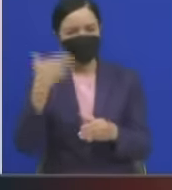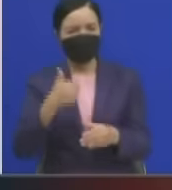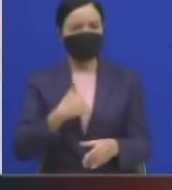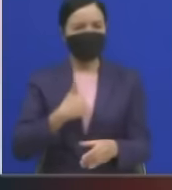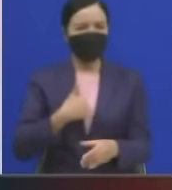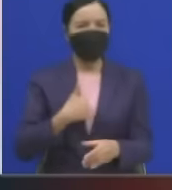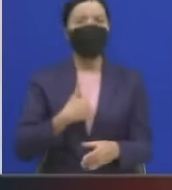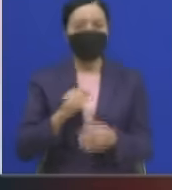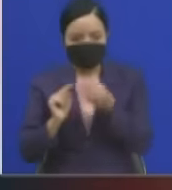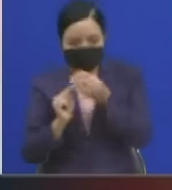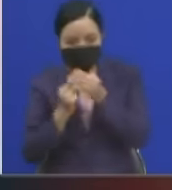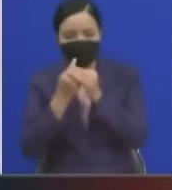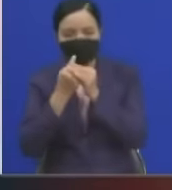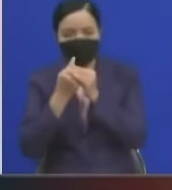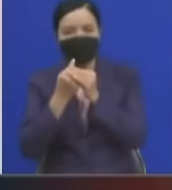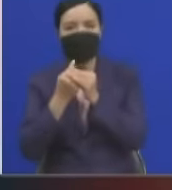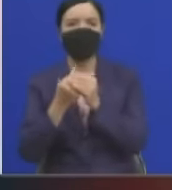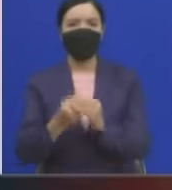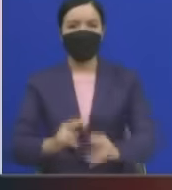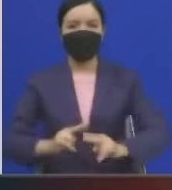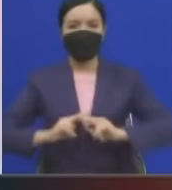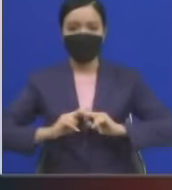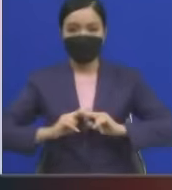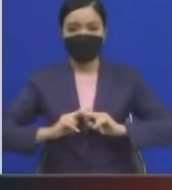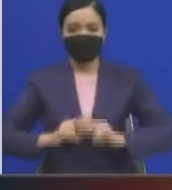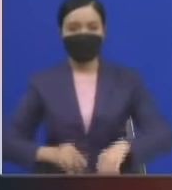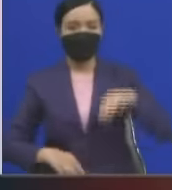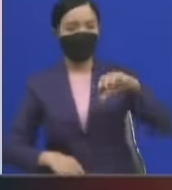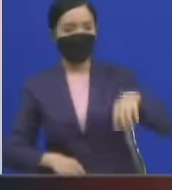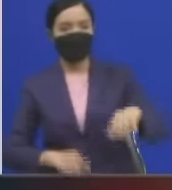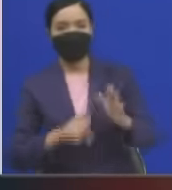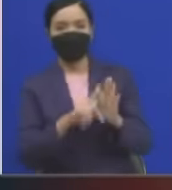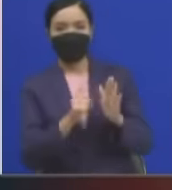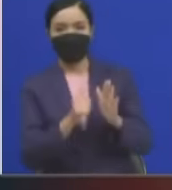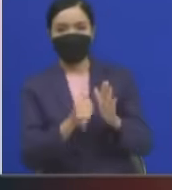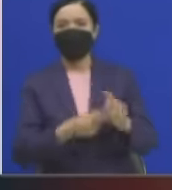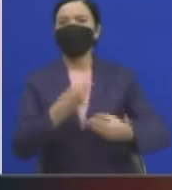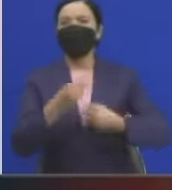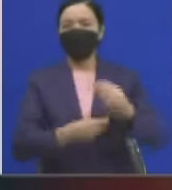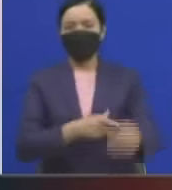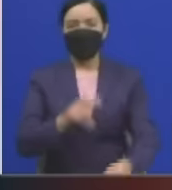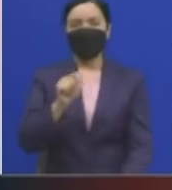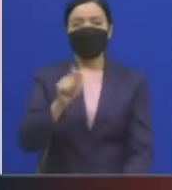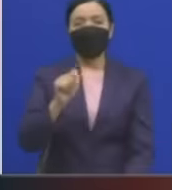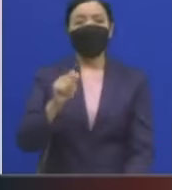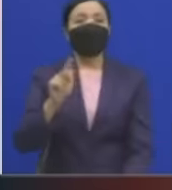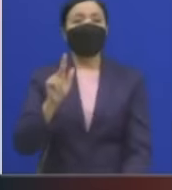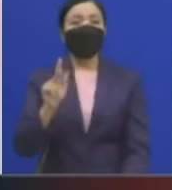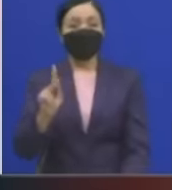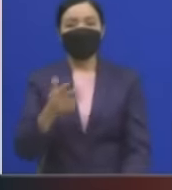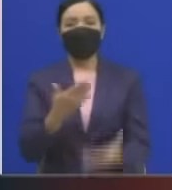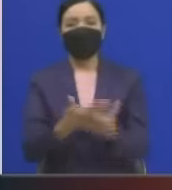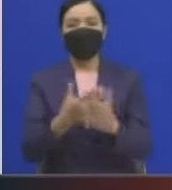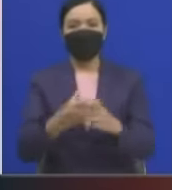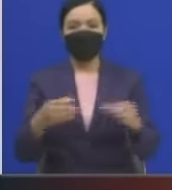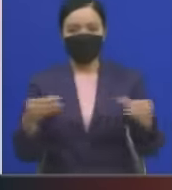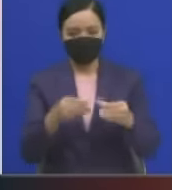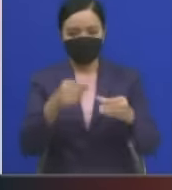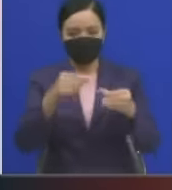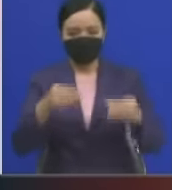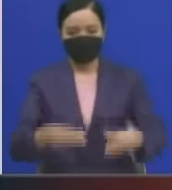นะก็ตรวจนะก็มีบริการองค์การเภสัชกรรมจะจำหน่าย ATK ราคา35บาทต่